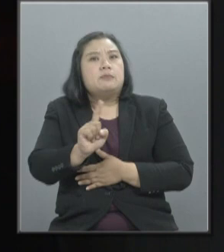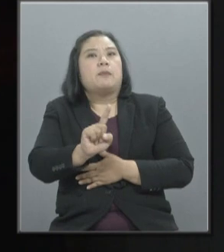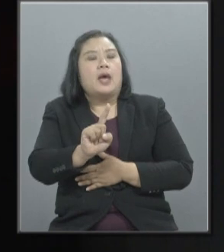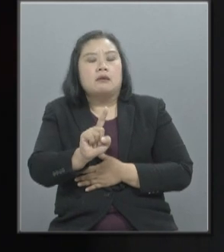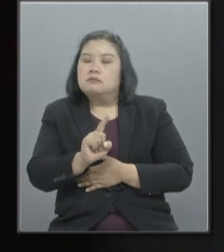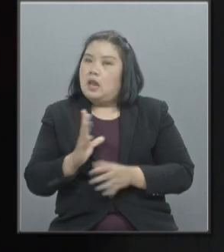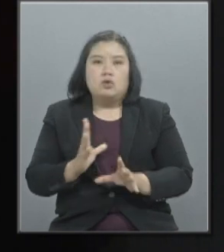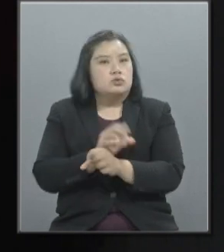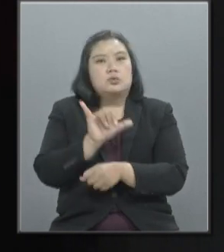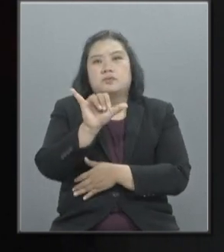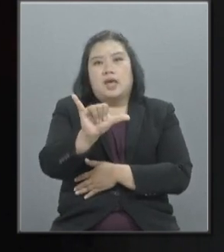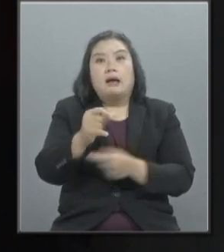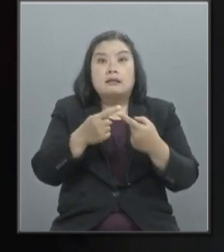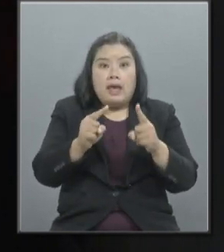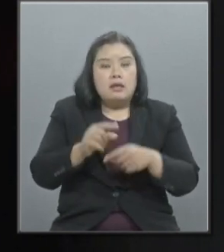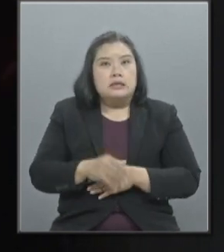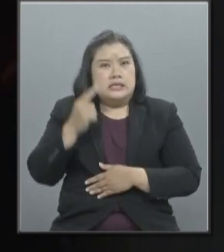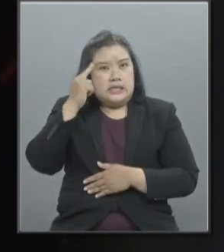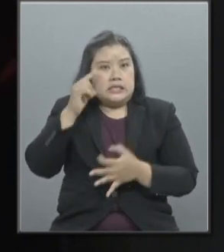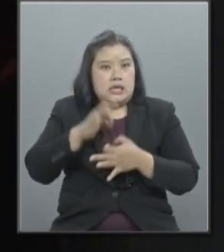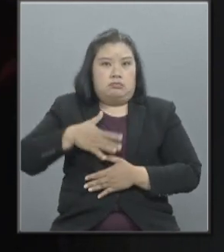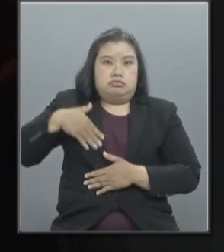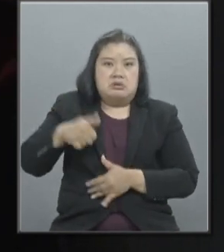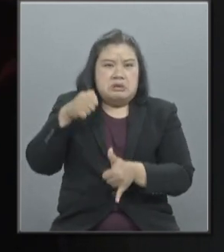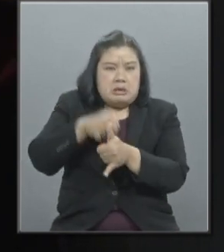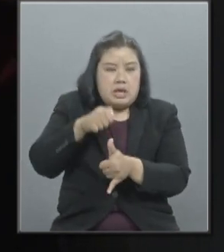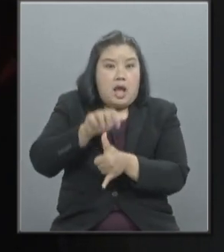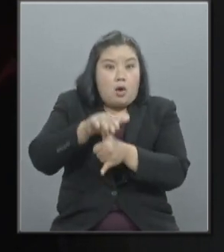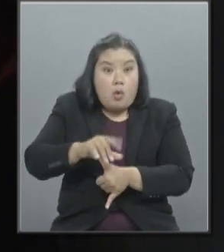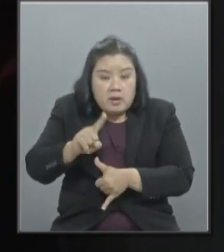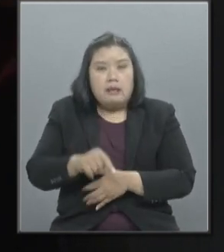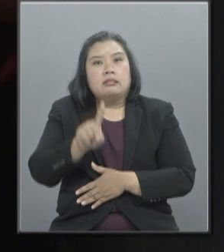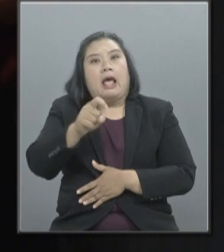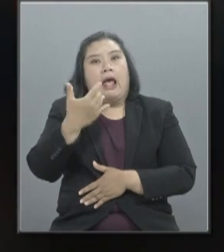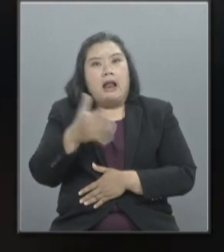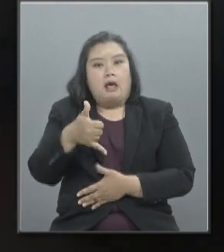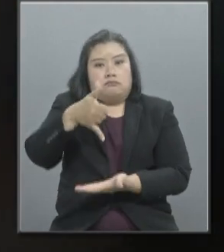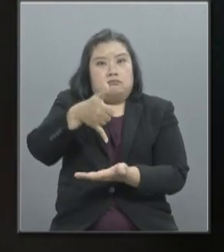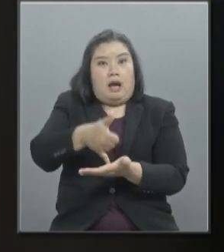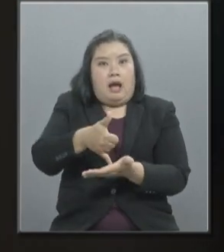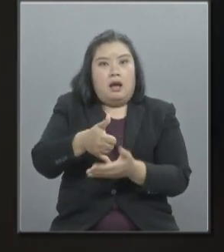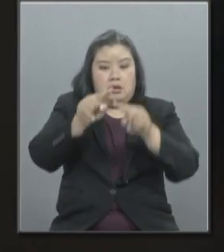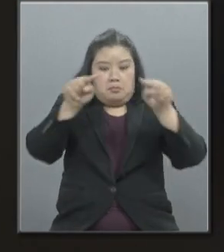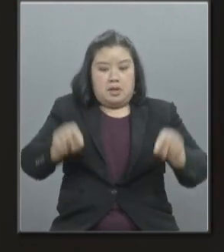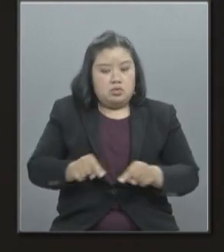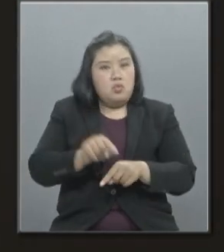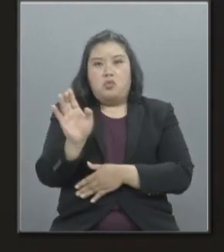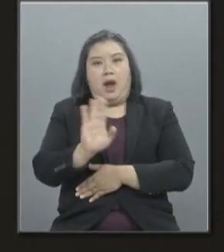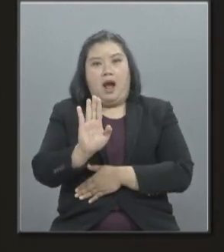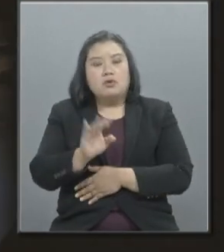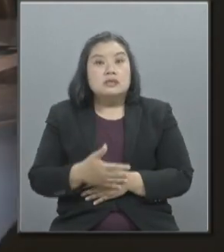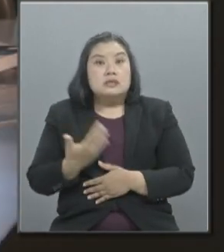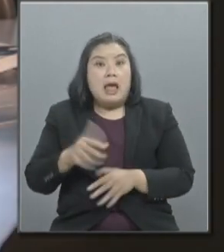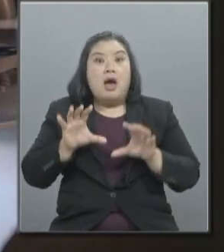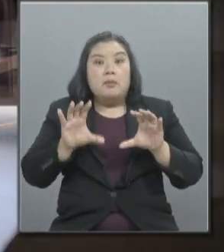ามารถสรุปได้แต่ไม่ควรลิดรอนความเป็นมนุษย์ด้วยการนำร่างของซีอุยมาแสดงและตอนแม่นาคไม่ใช่ผีก็ทำให้